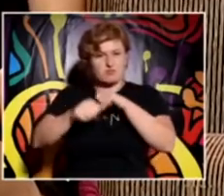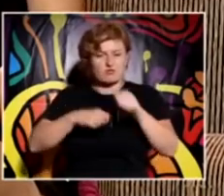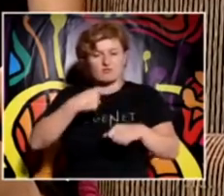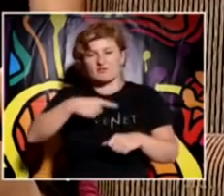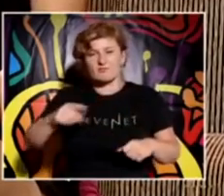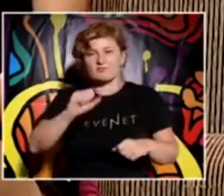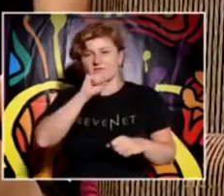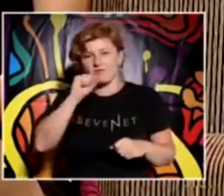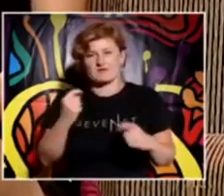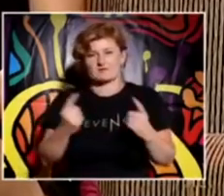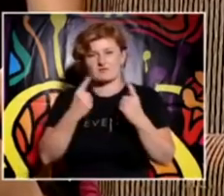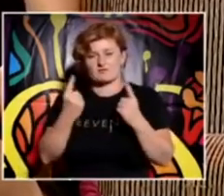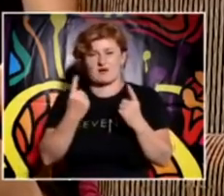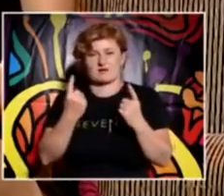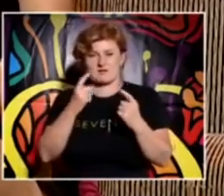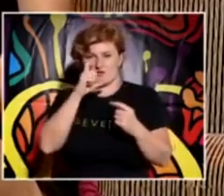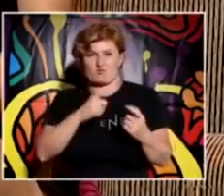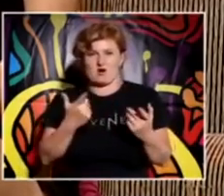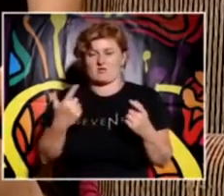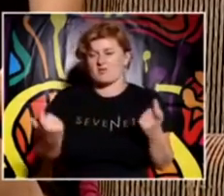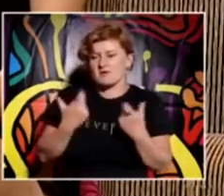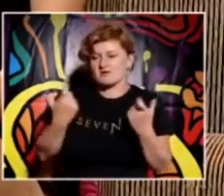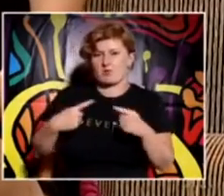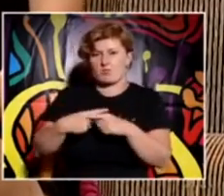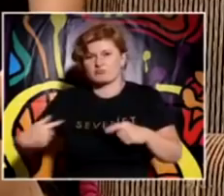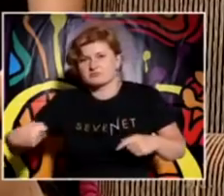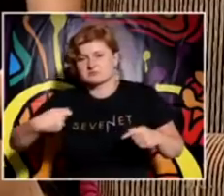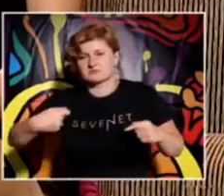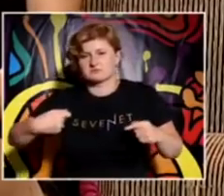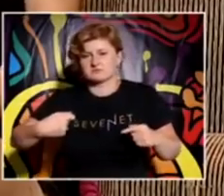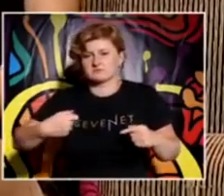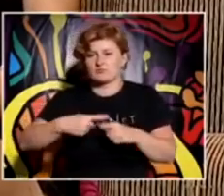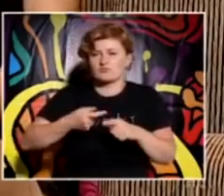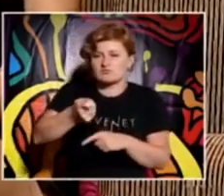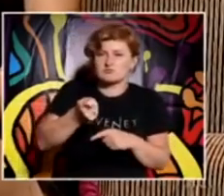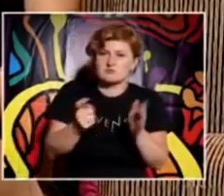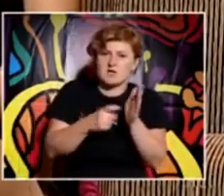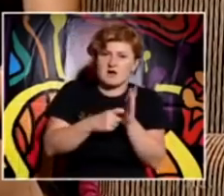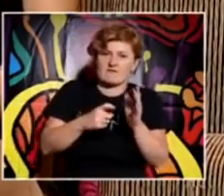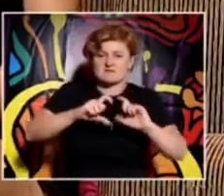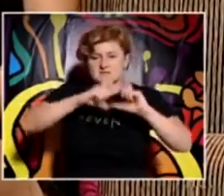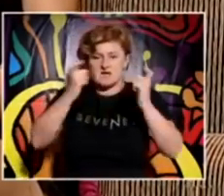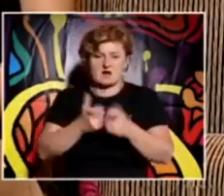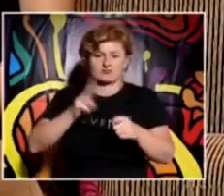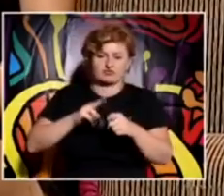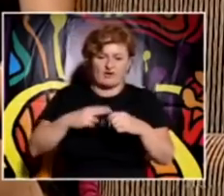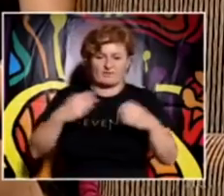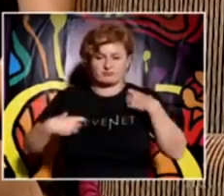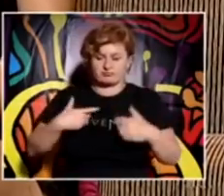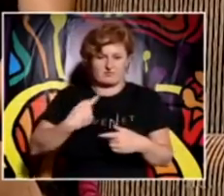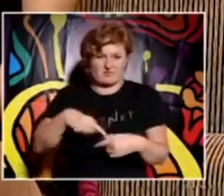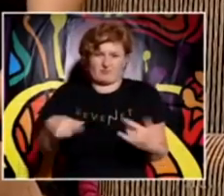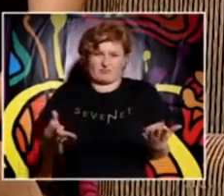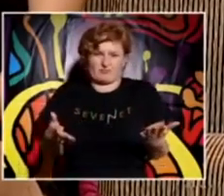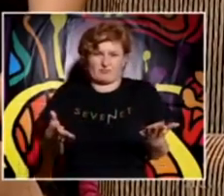sytuacji podbramkowej, nazwijmy to tak, że ktoś by do nas podszedł z nożem i powiedział, oddawajcie mi tutaj misiaczki cały swój sprzęt, bo wtedy